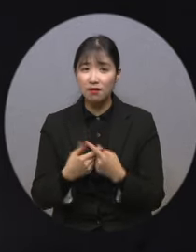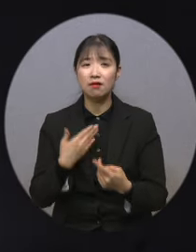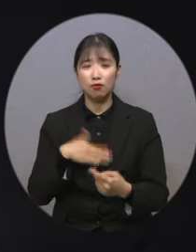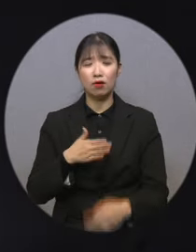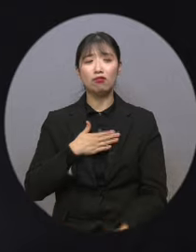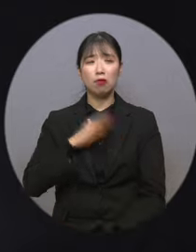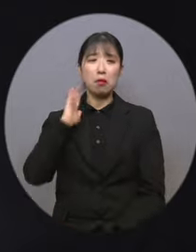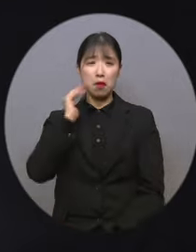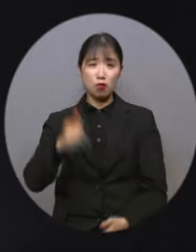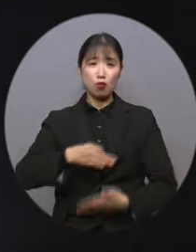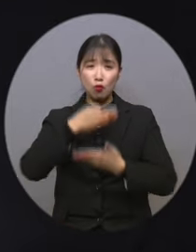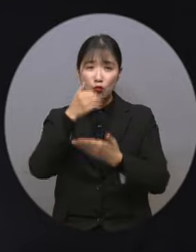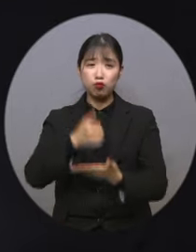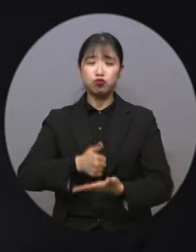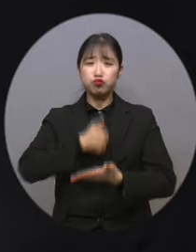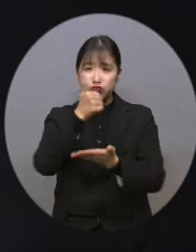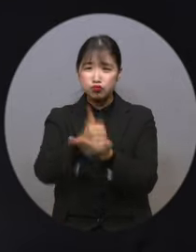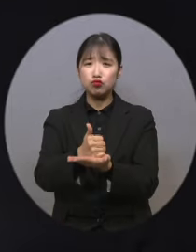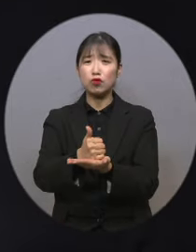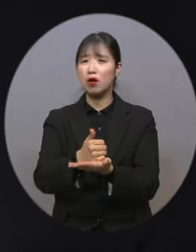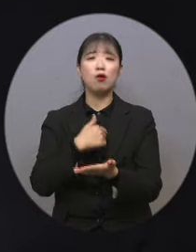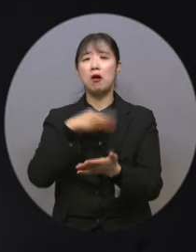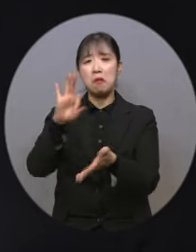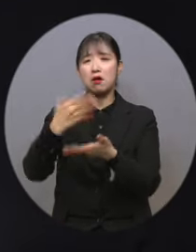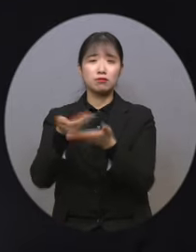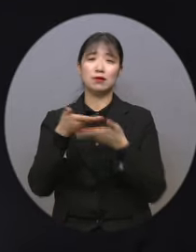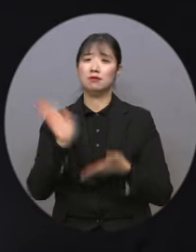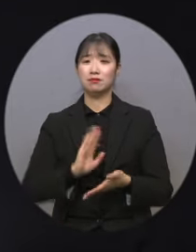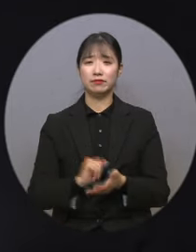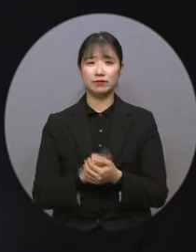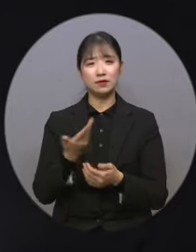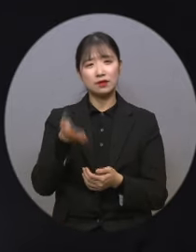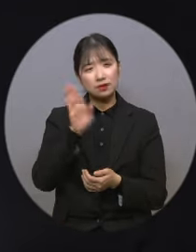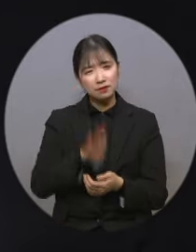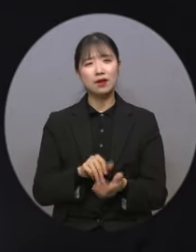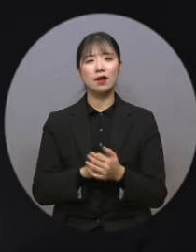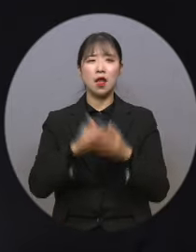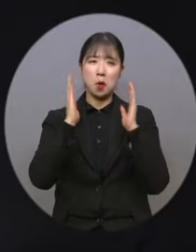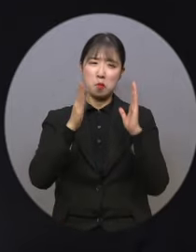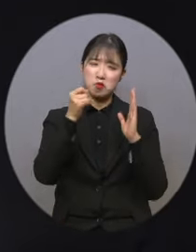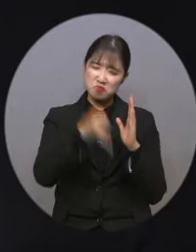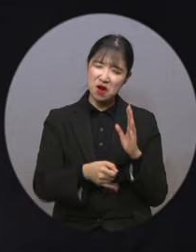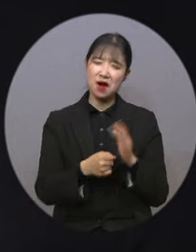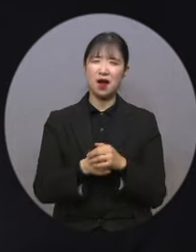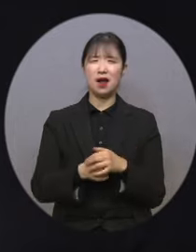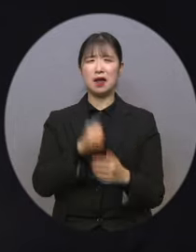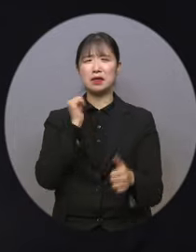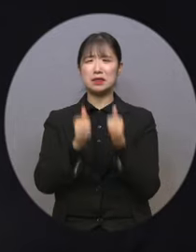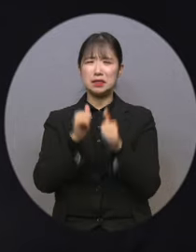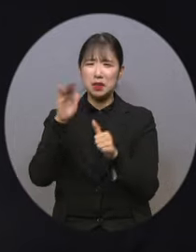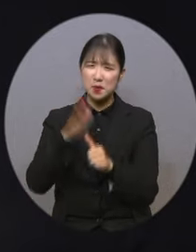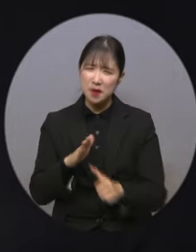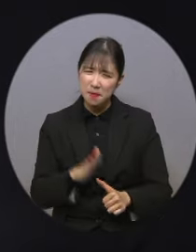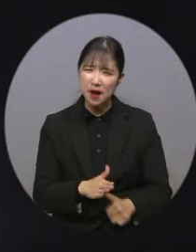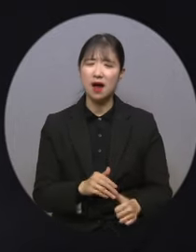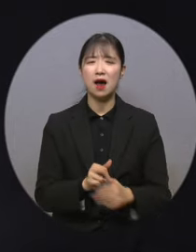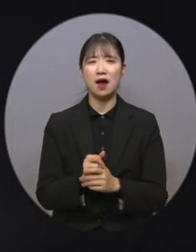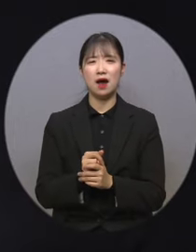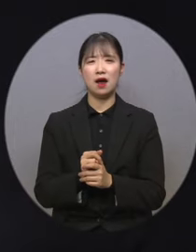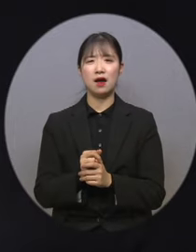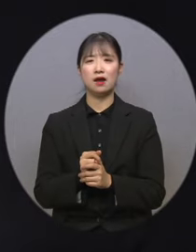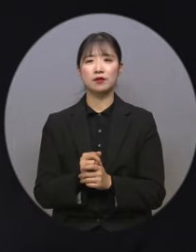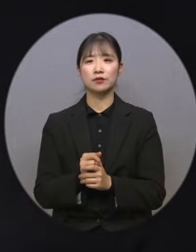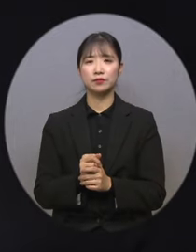대통령 나오면 월급도 안 받을 텐데 다만 공부 못하는 사람들 시험만 집에는 떨어지는